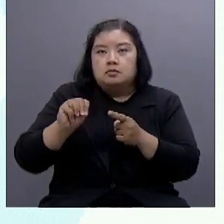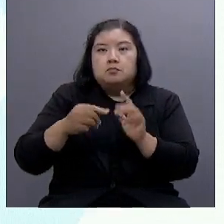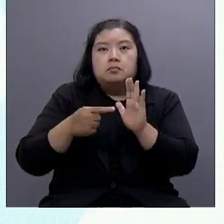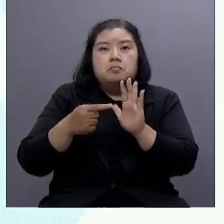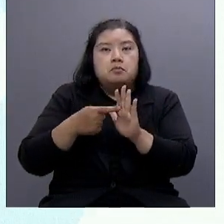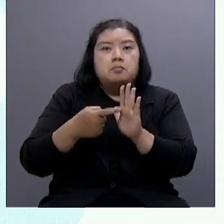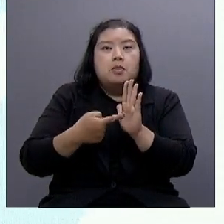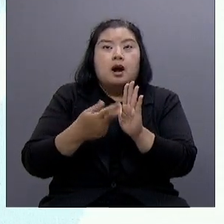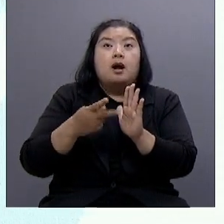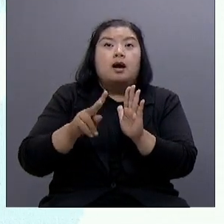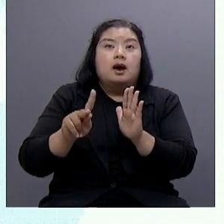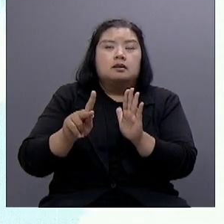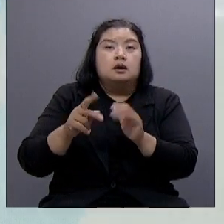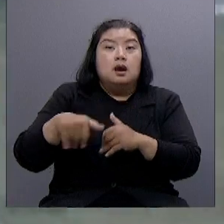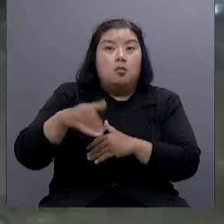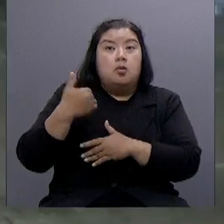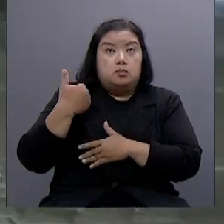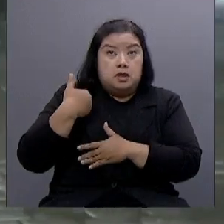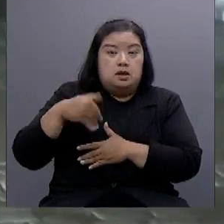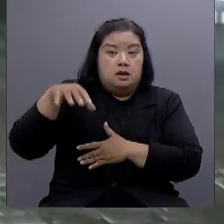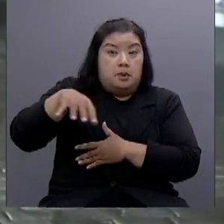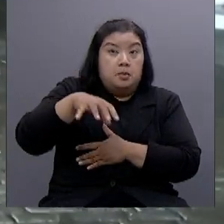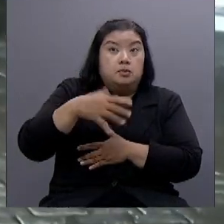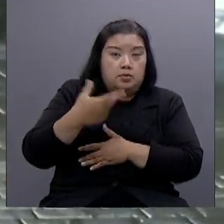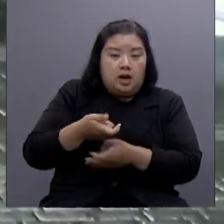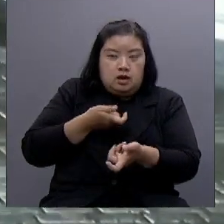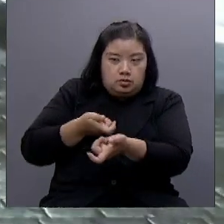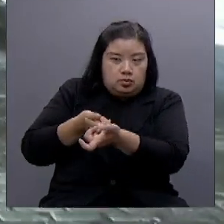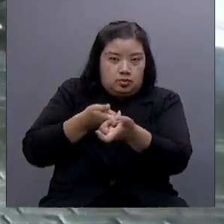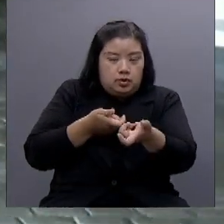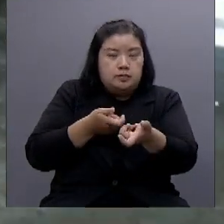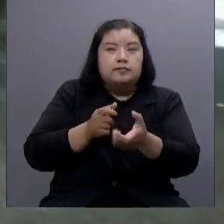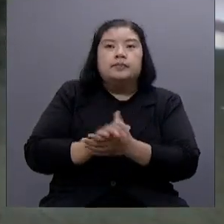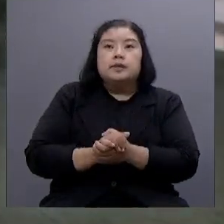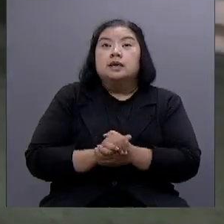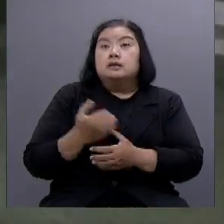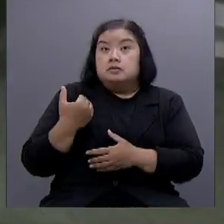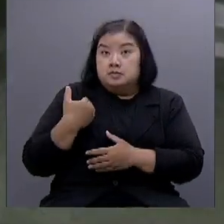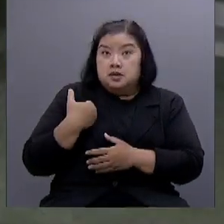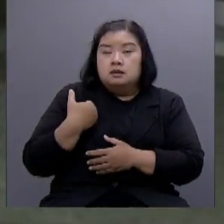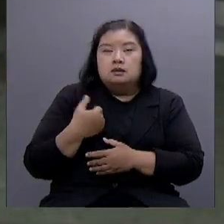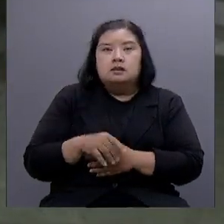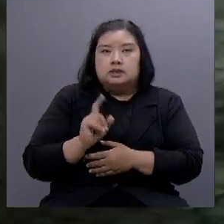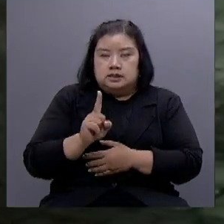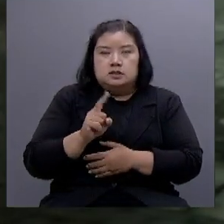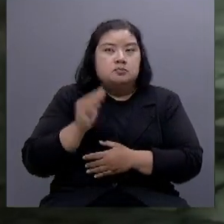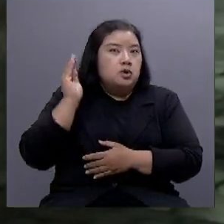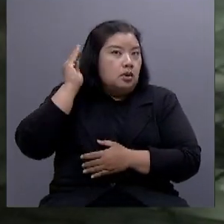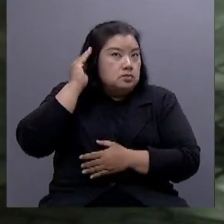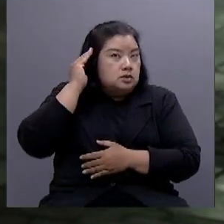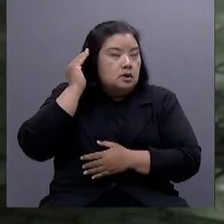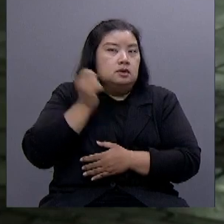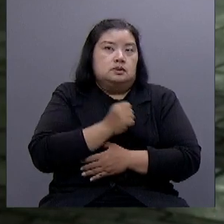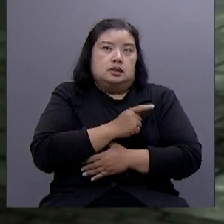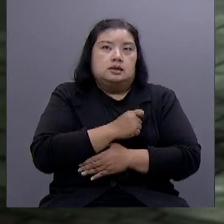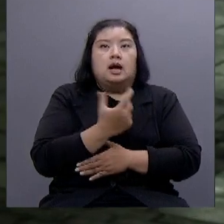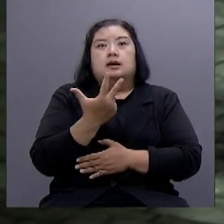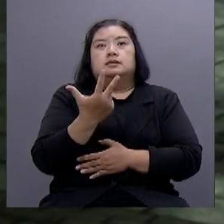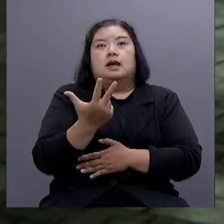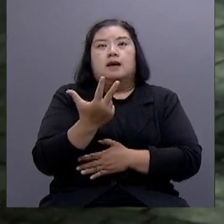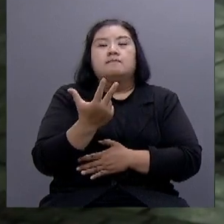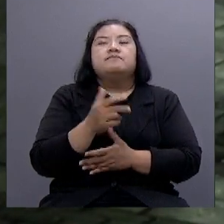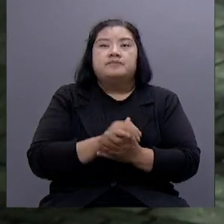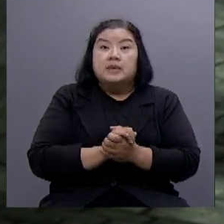อกของดาเกสถานค่ะสำหรับเดอร์เบนนั้นได้ชื่อว่าเป็นเมืองแห่ง3ศาสนาค่ะเนื่องจากว่าที่นี่นะคะ